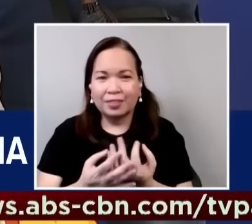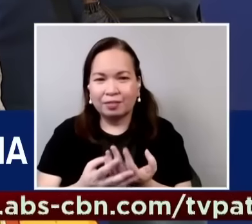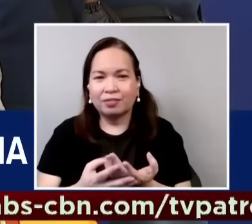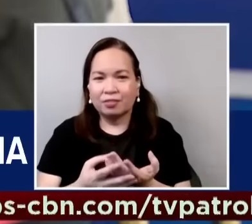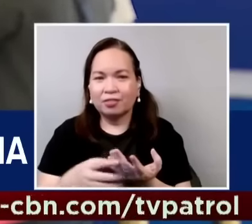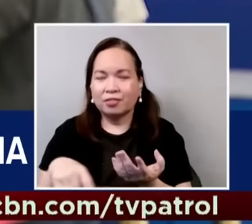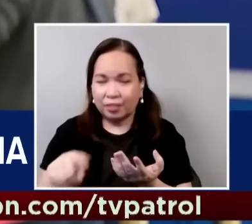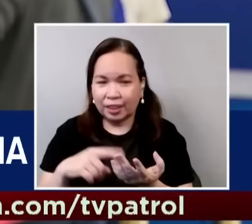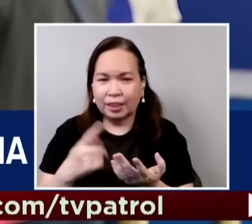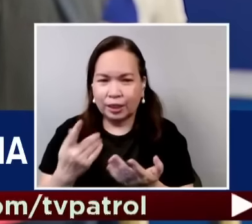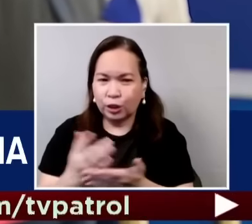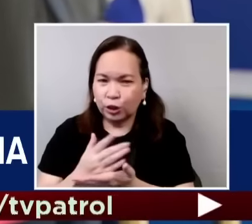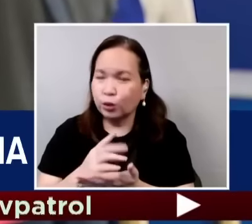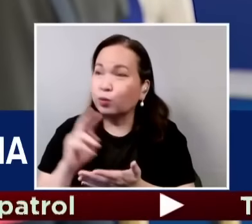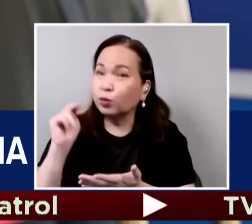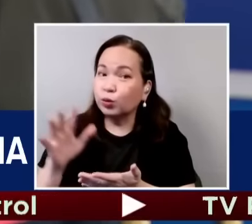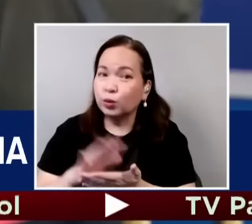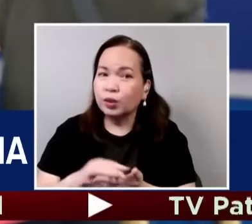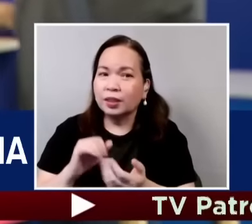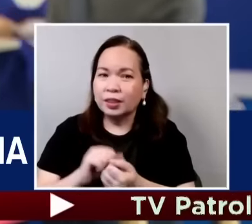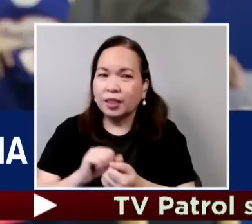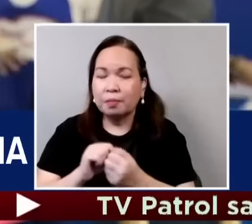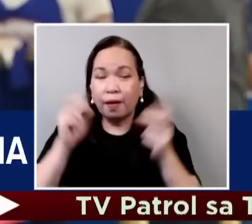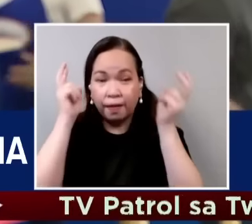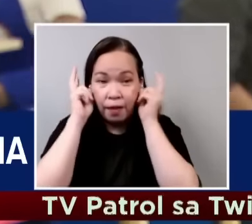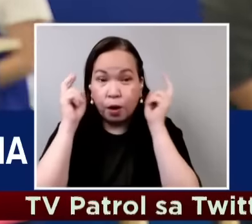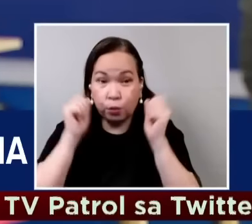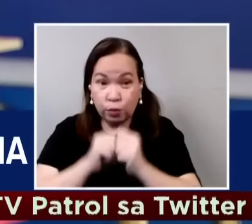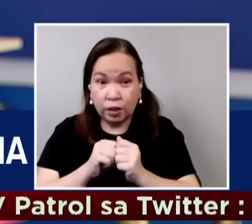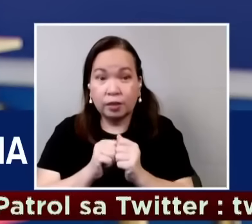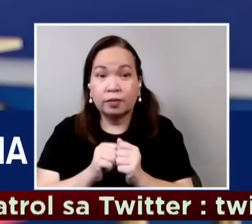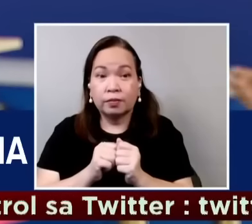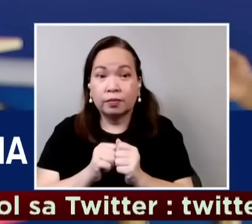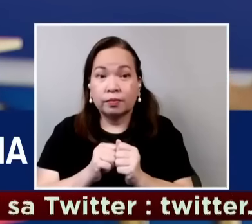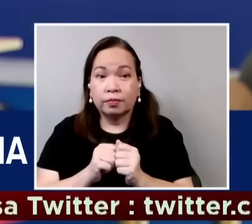yung bago. Usually may kasama siyang veggies, especially